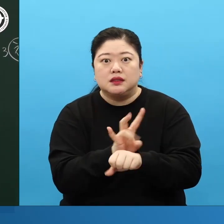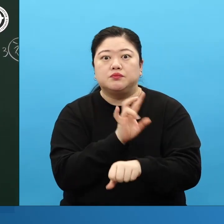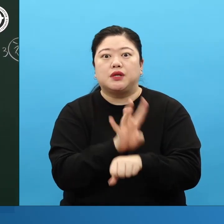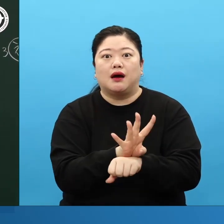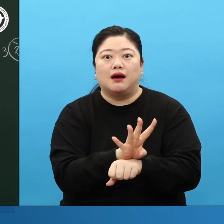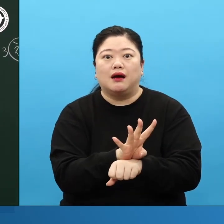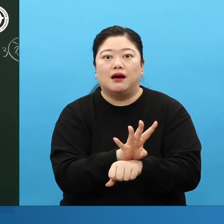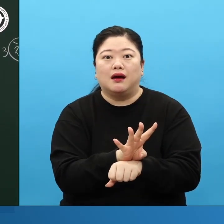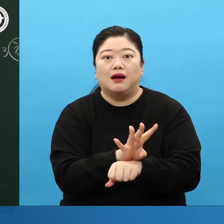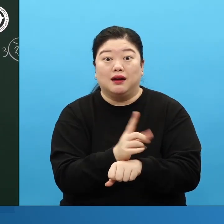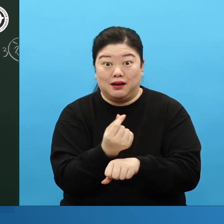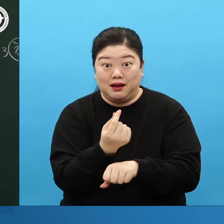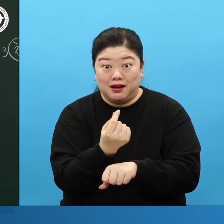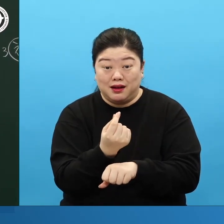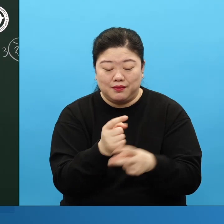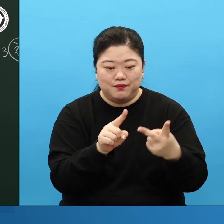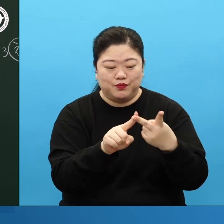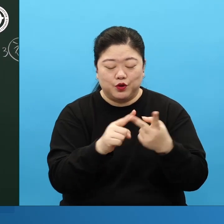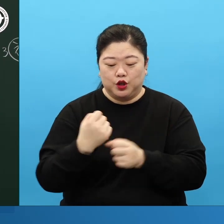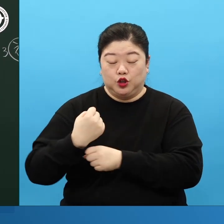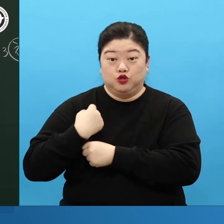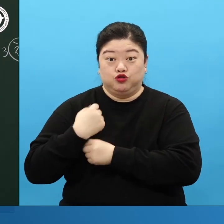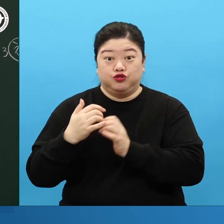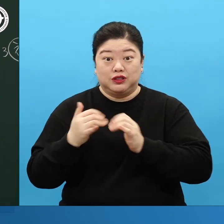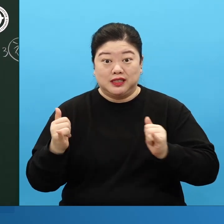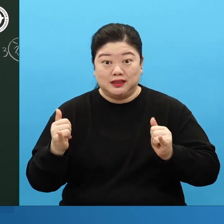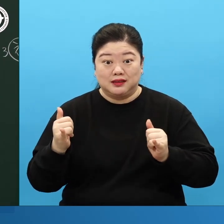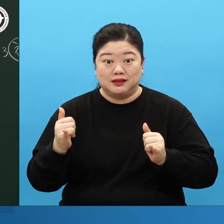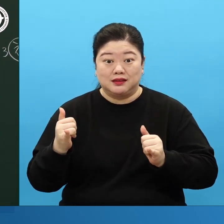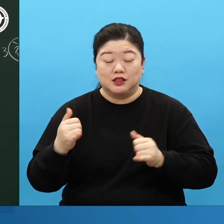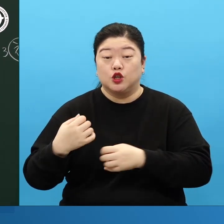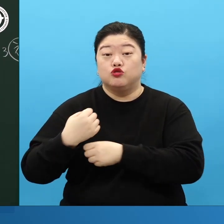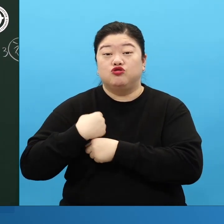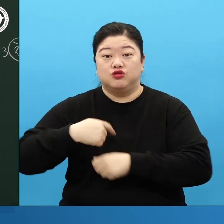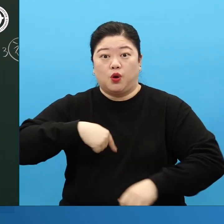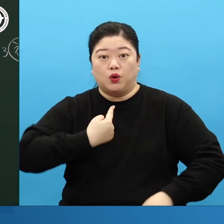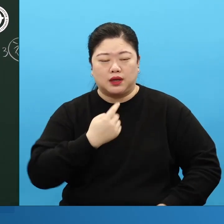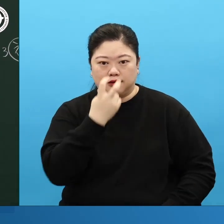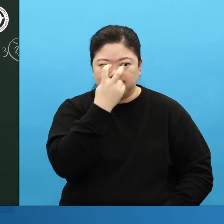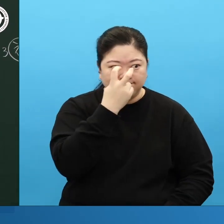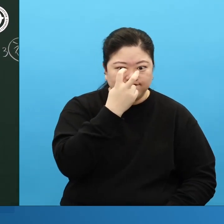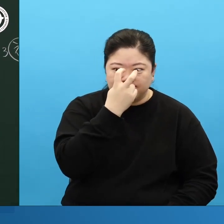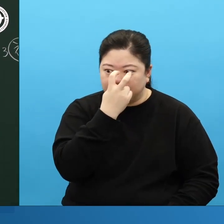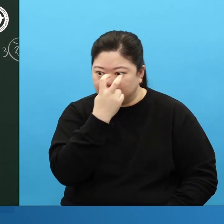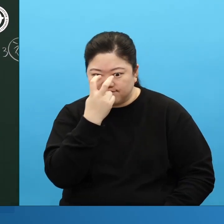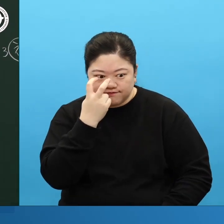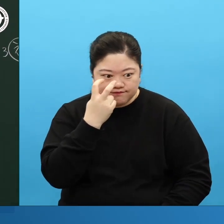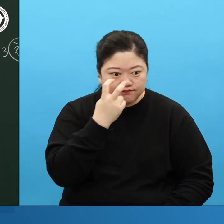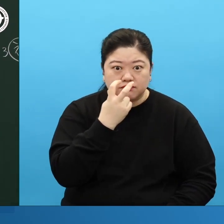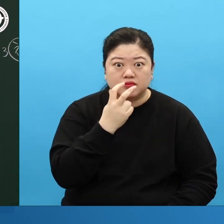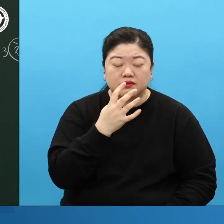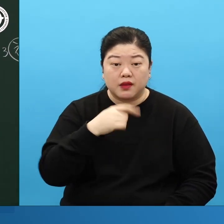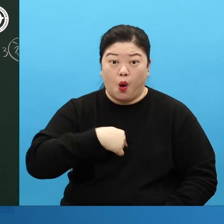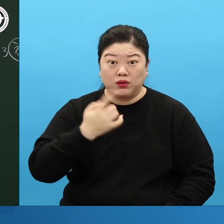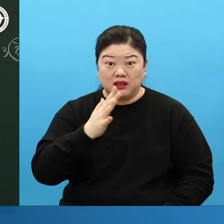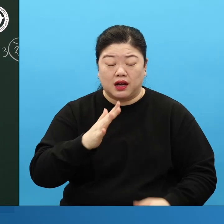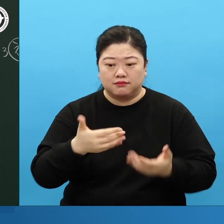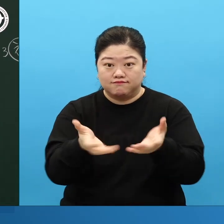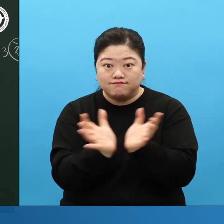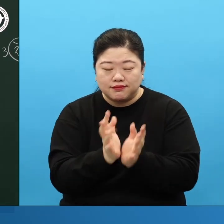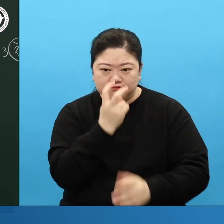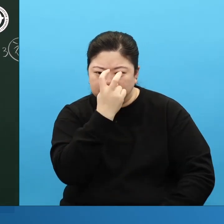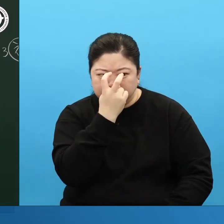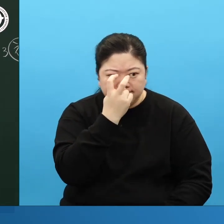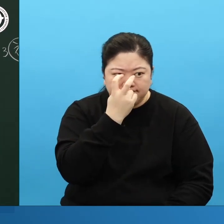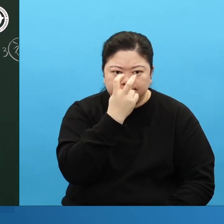군인도 늘 군대에서 그냥 지 혼자 돌아다니고 자고 이러면 안 돼요. 늘 24일. El soldado no puede estar paseando, jugando y